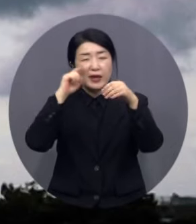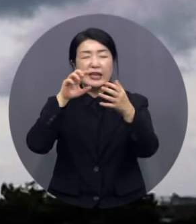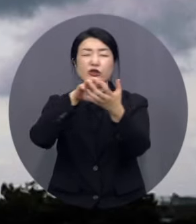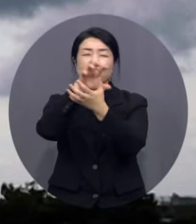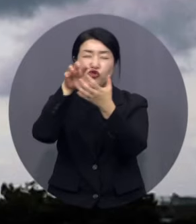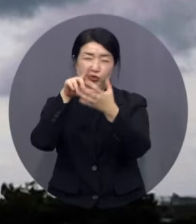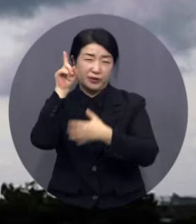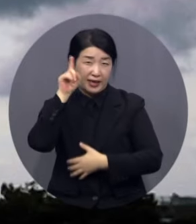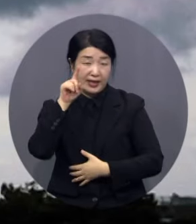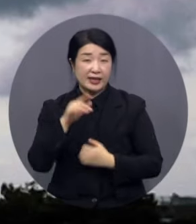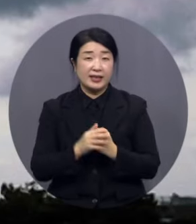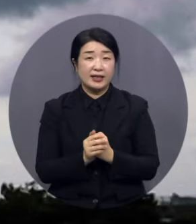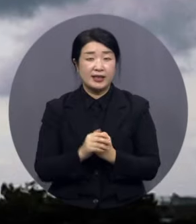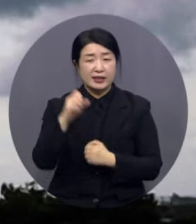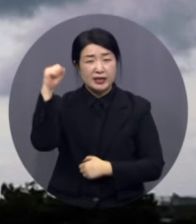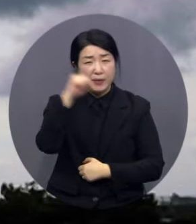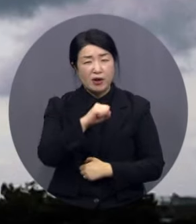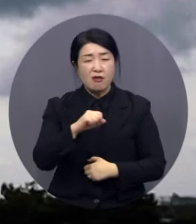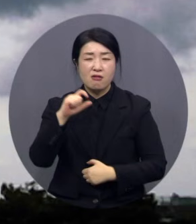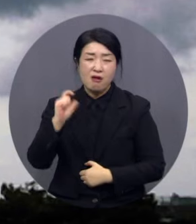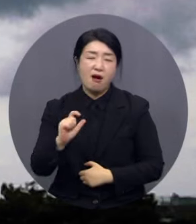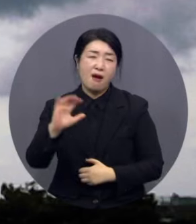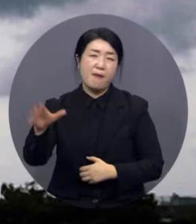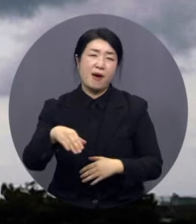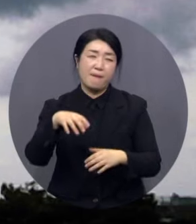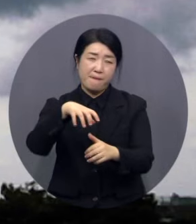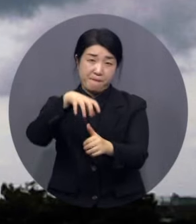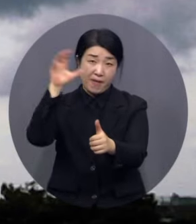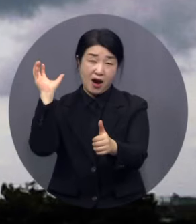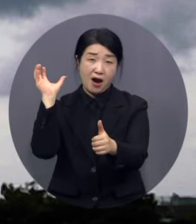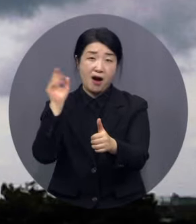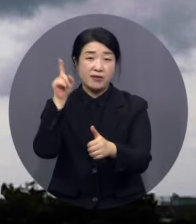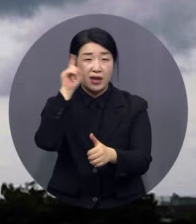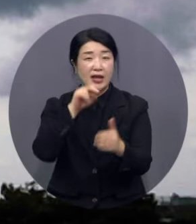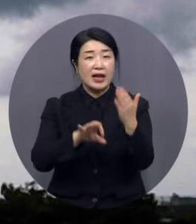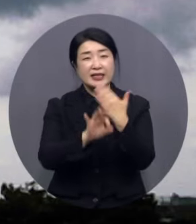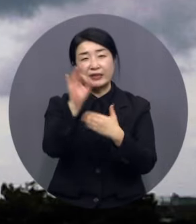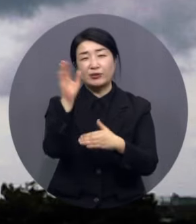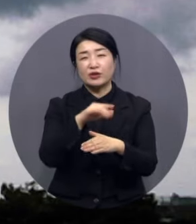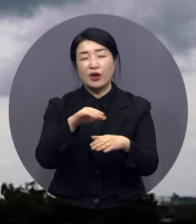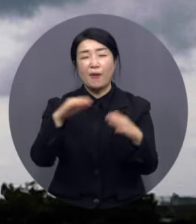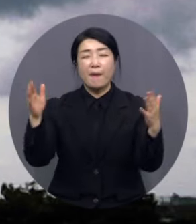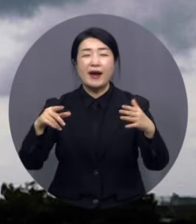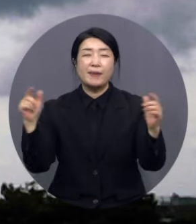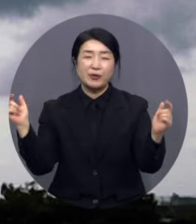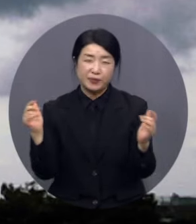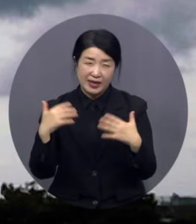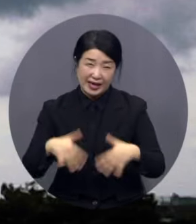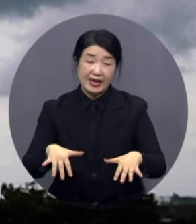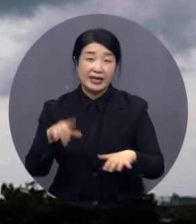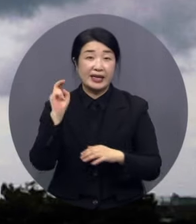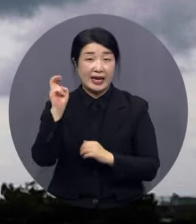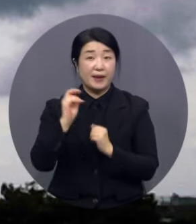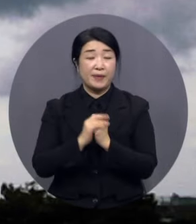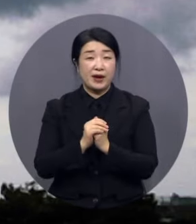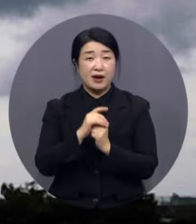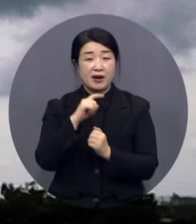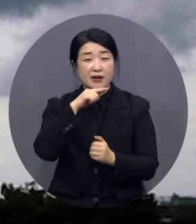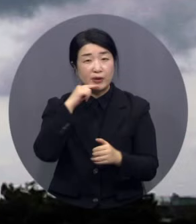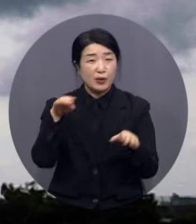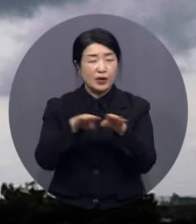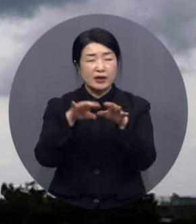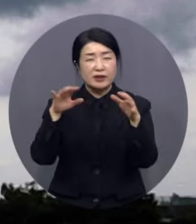보이겠고요 내일 새벽에 강풍주의보가 해제되면서 오전부터는 바람도 잦아들겠습니다 일요일에는 흐리다가